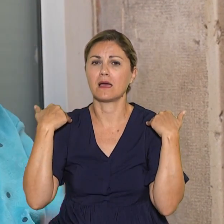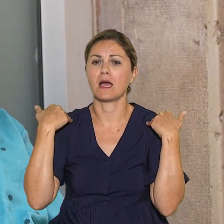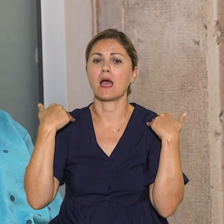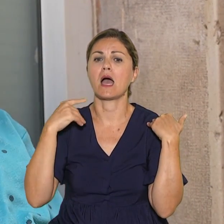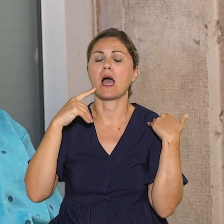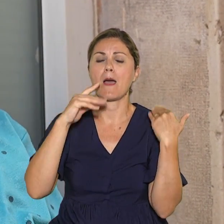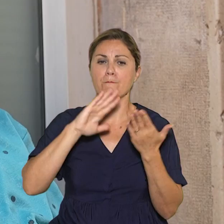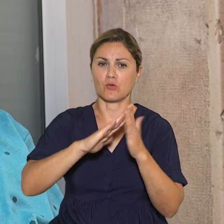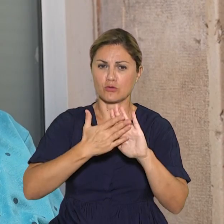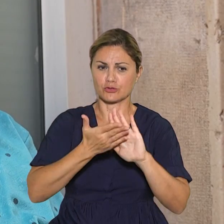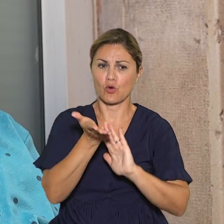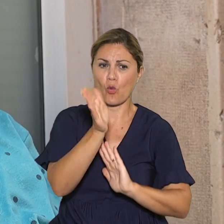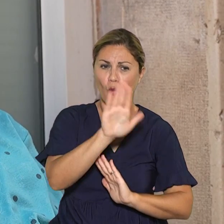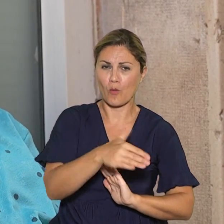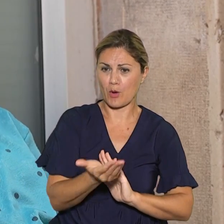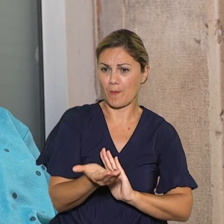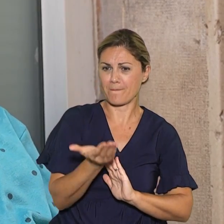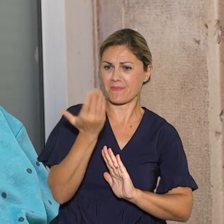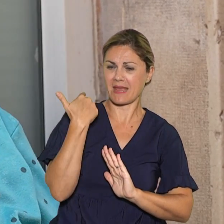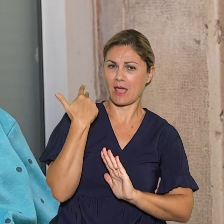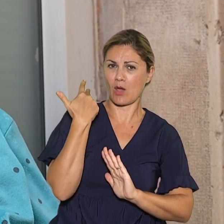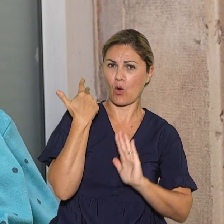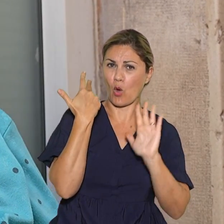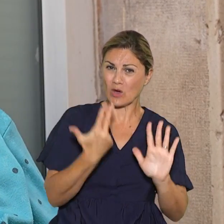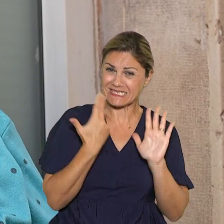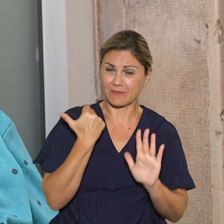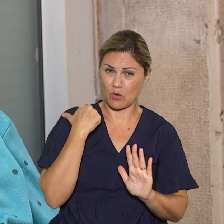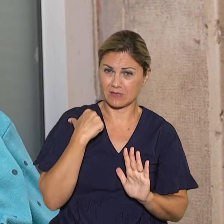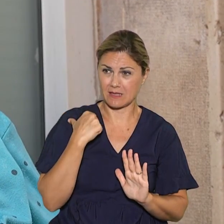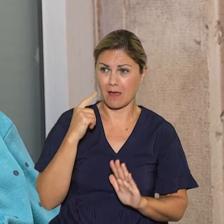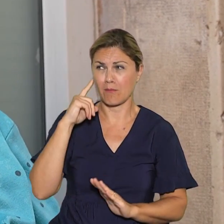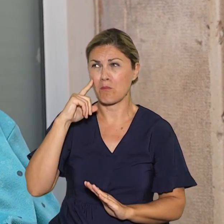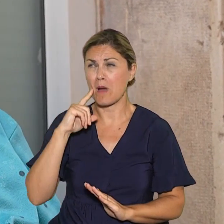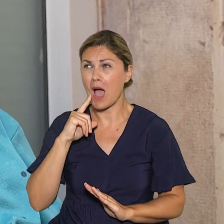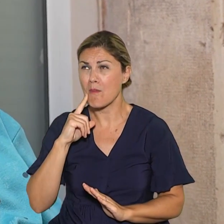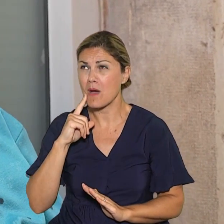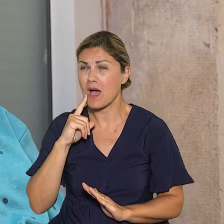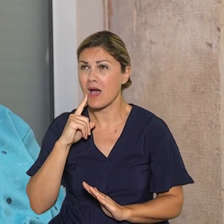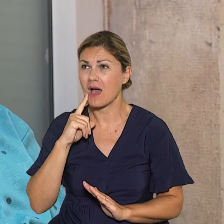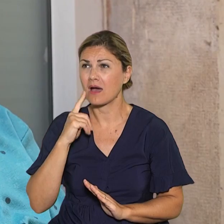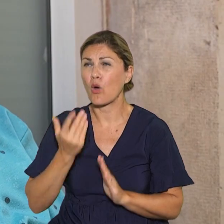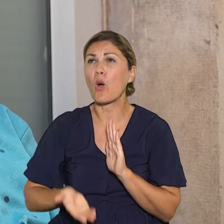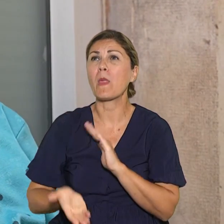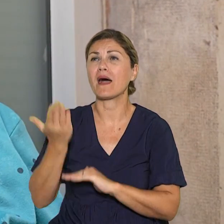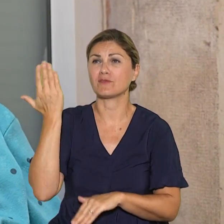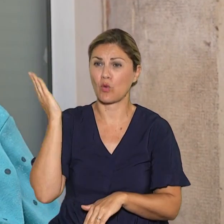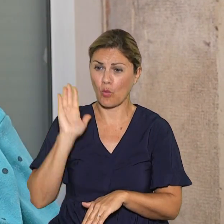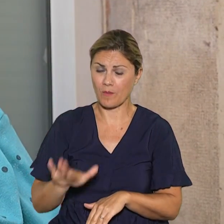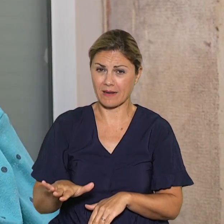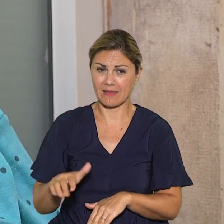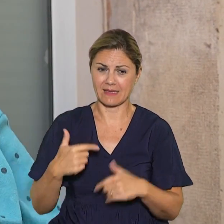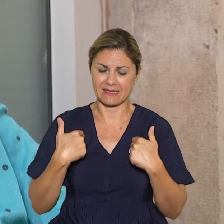mi je umra, ima 8 godina. Ona je umrla već ranije, tako da sam ja